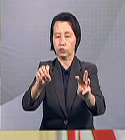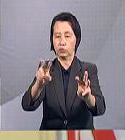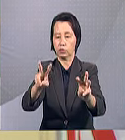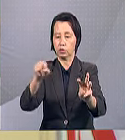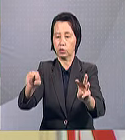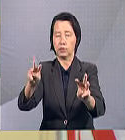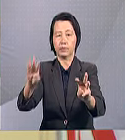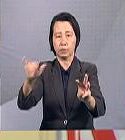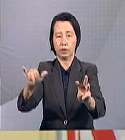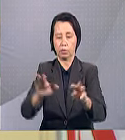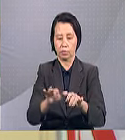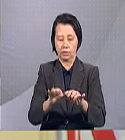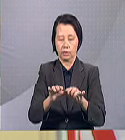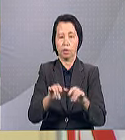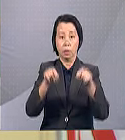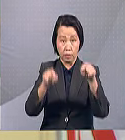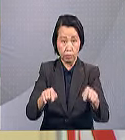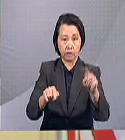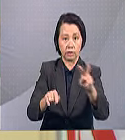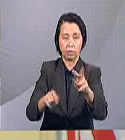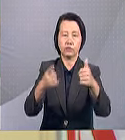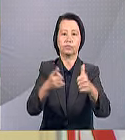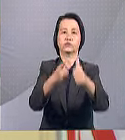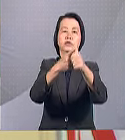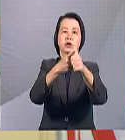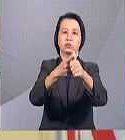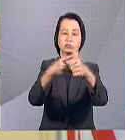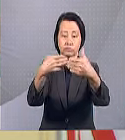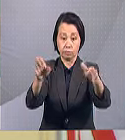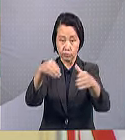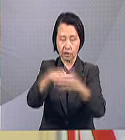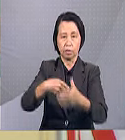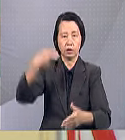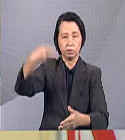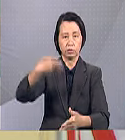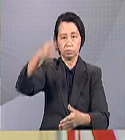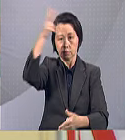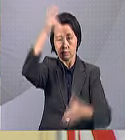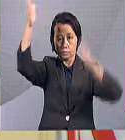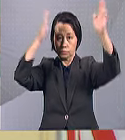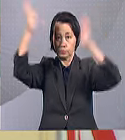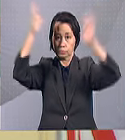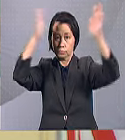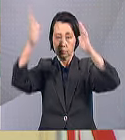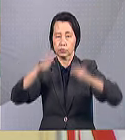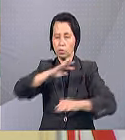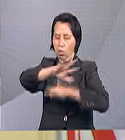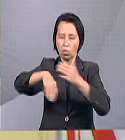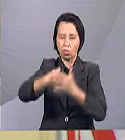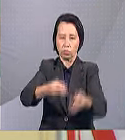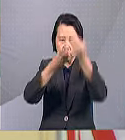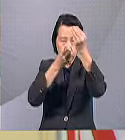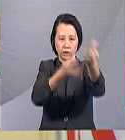www.mira.gov.my. Laman sesawang ini merupakan yang pertama seumpamanya dalam sejarah Kerajaan Malaysia. Segala